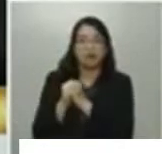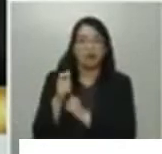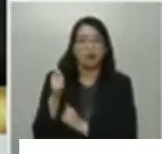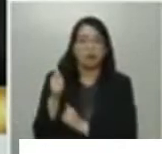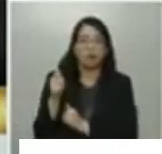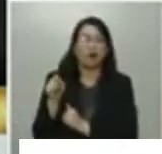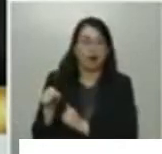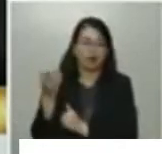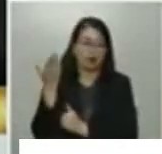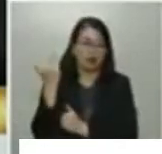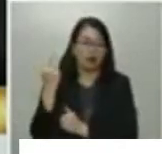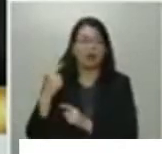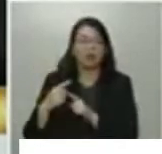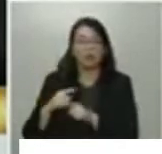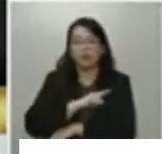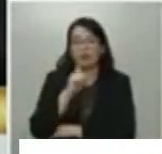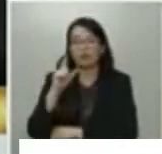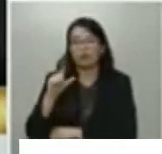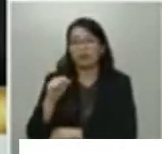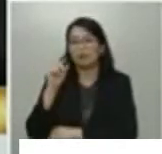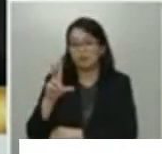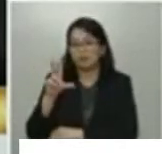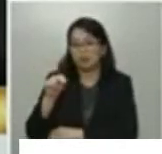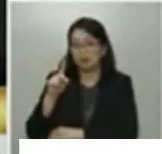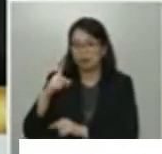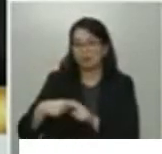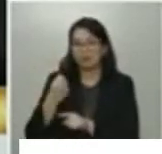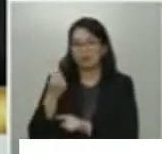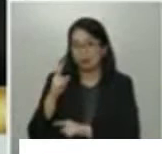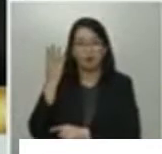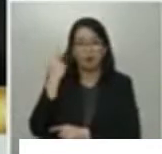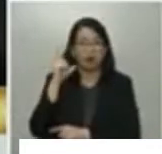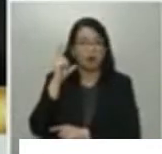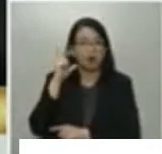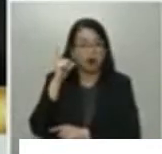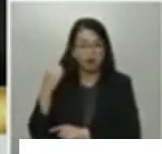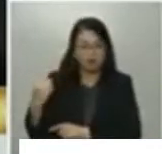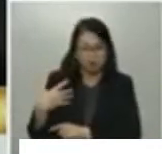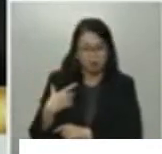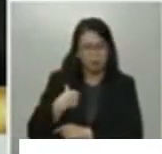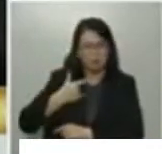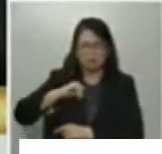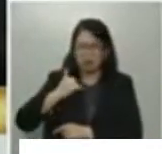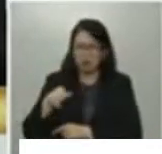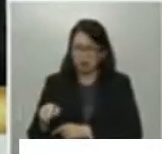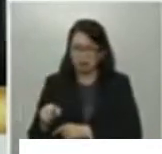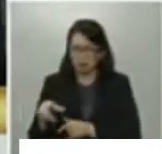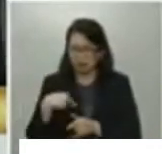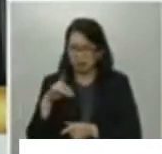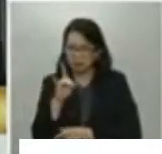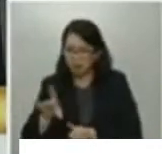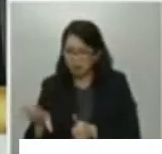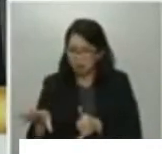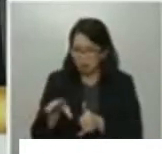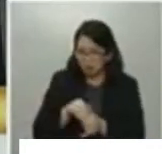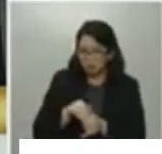เมื่อวันที่31ธันวาคมที่ผ่านมาก็ยังบอกไม่ได้ว่าติดต่อกันอย่าง